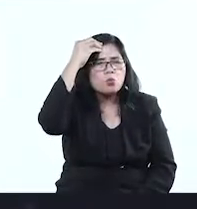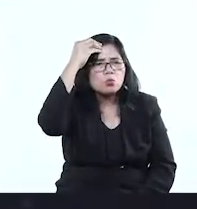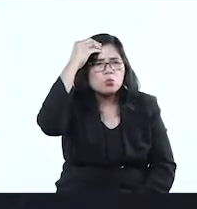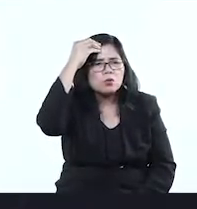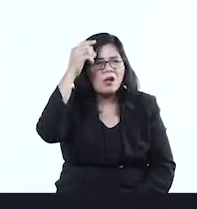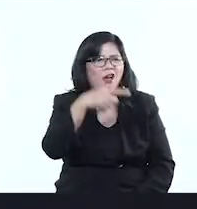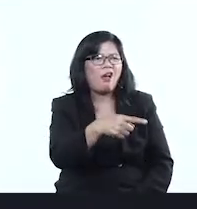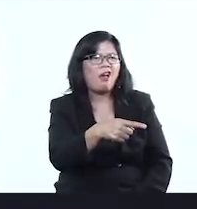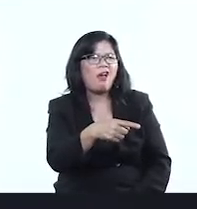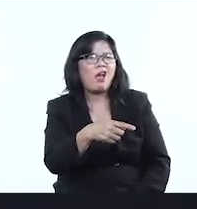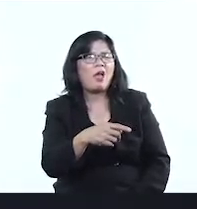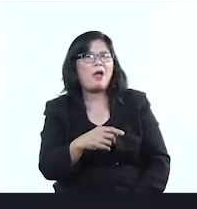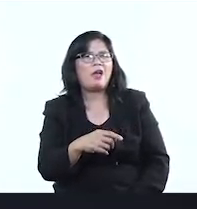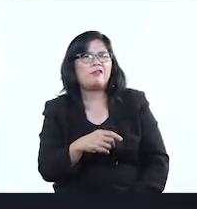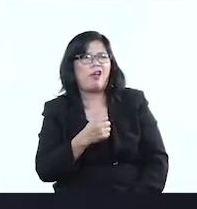bacot